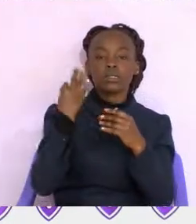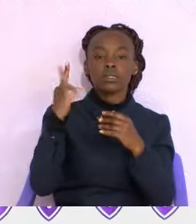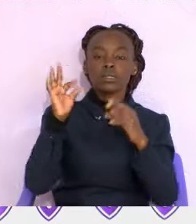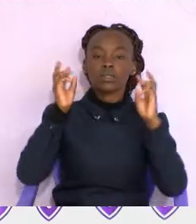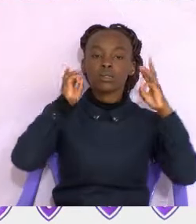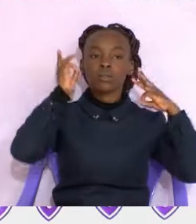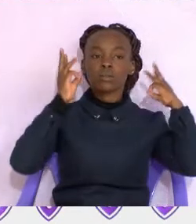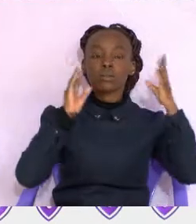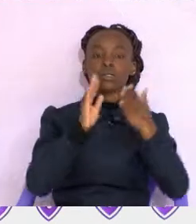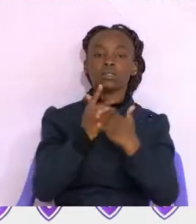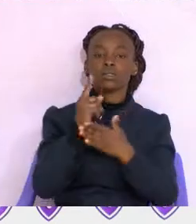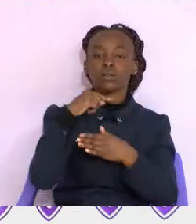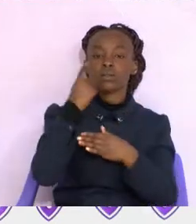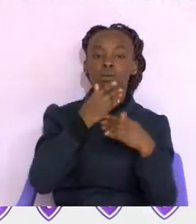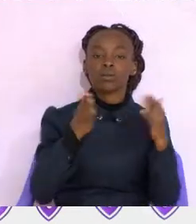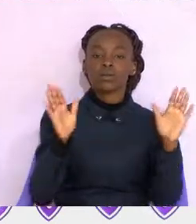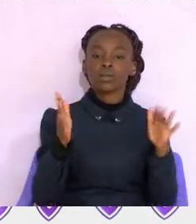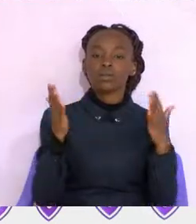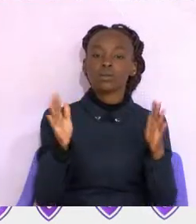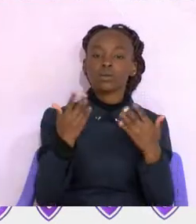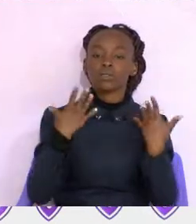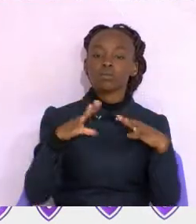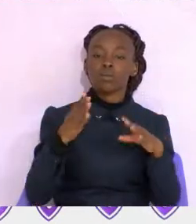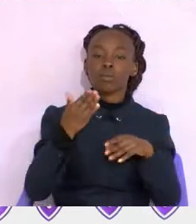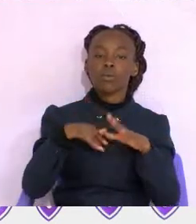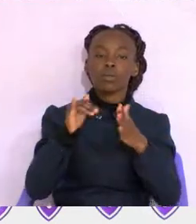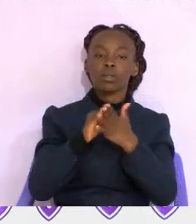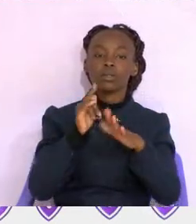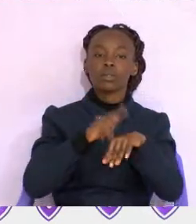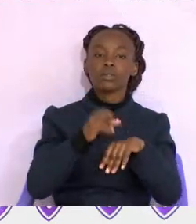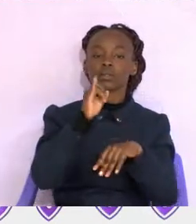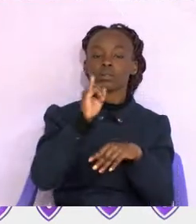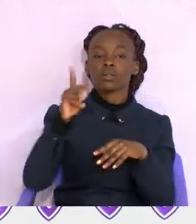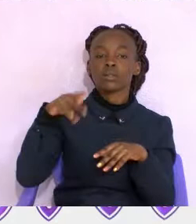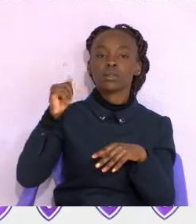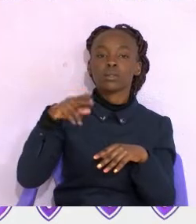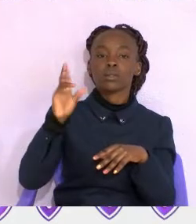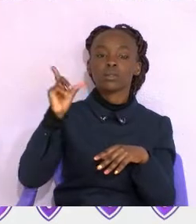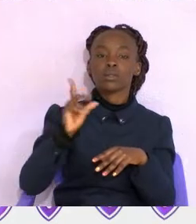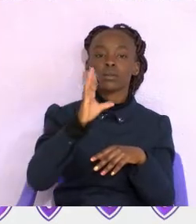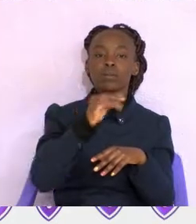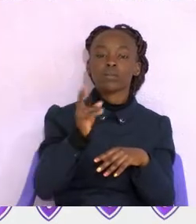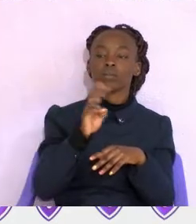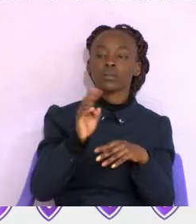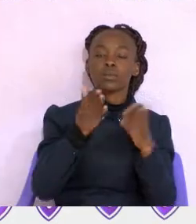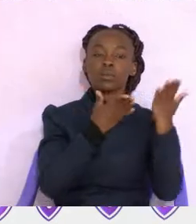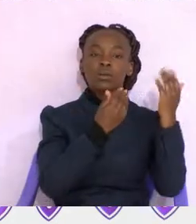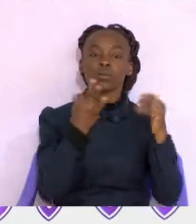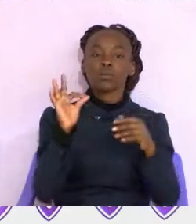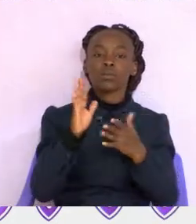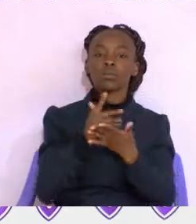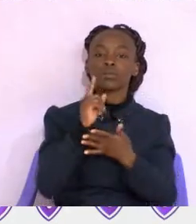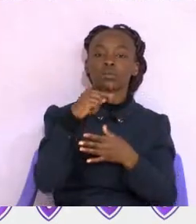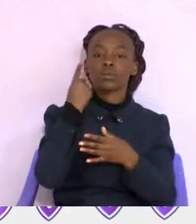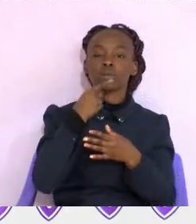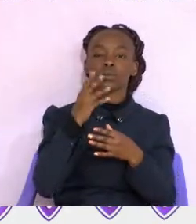mtu aliyetia wengine moyo kwa kipindi ile ilikuwa Paulo. Nikawa ninaona tumaini la mwenye haki,